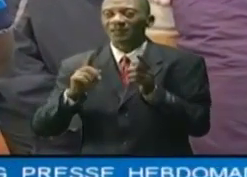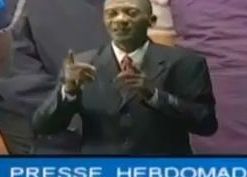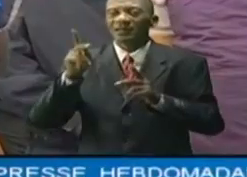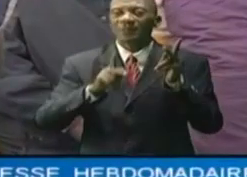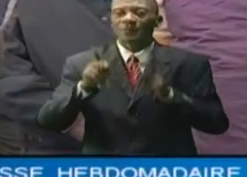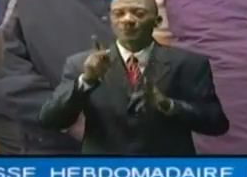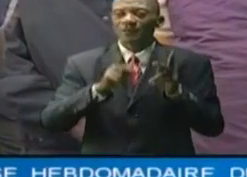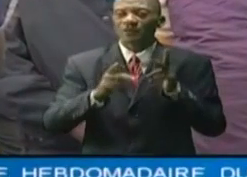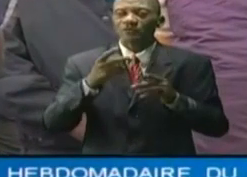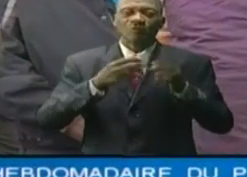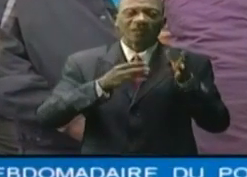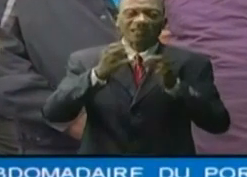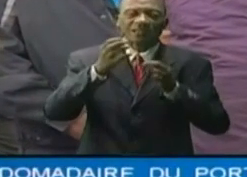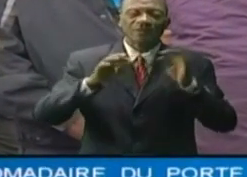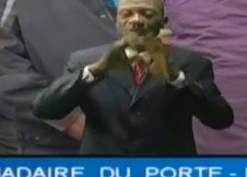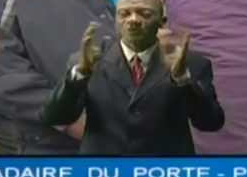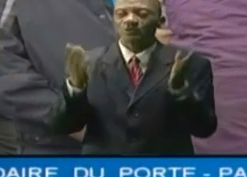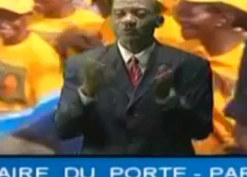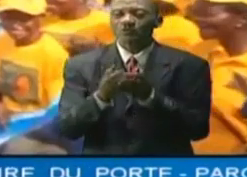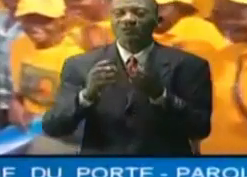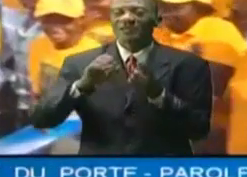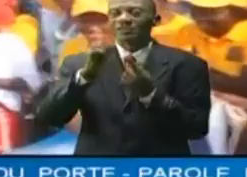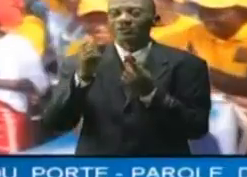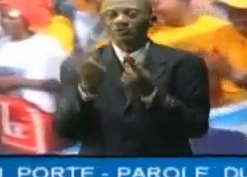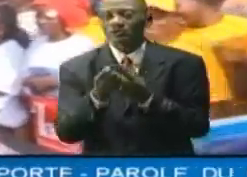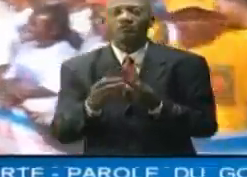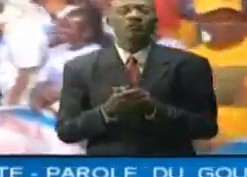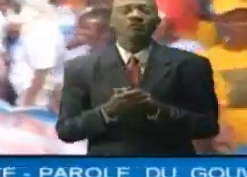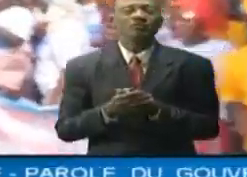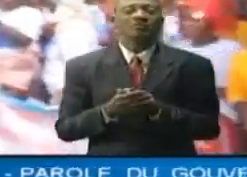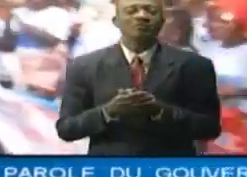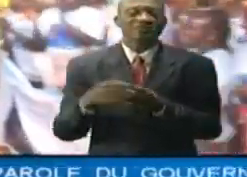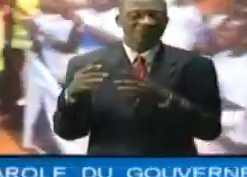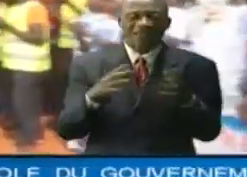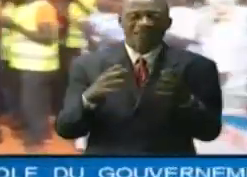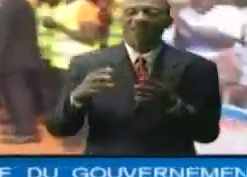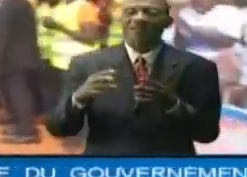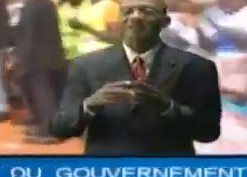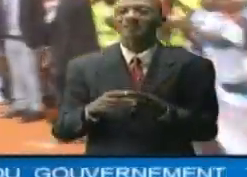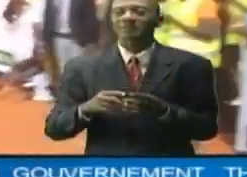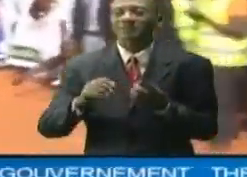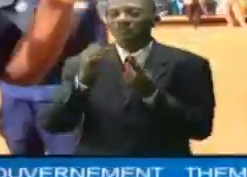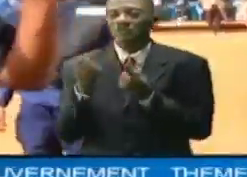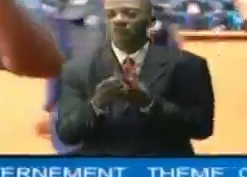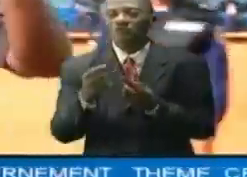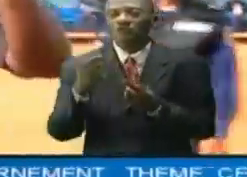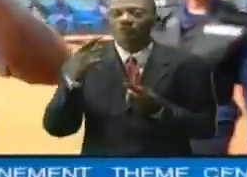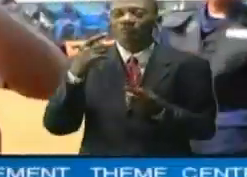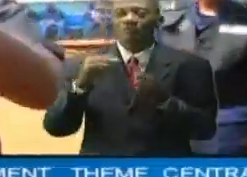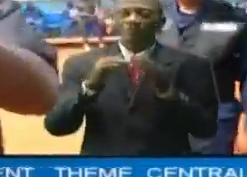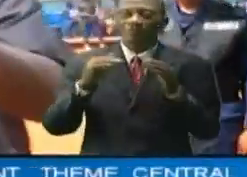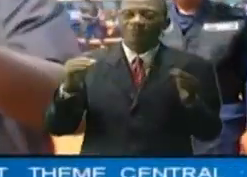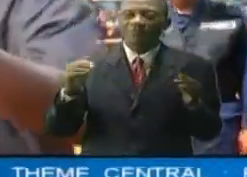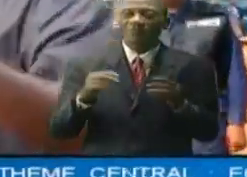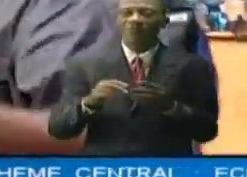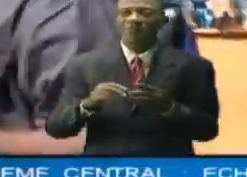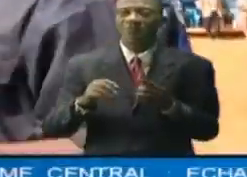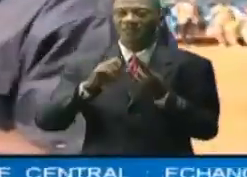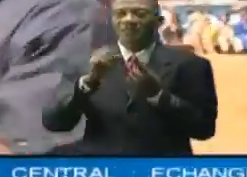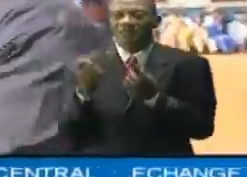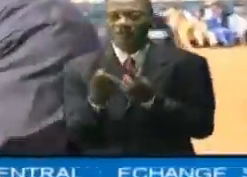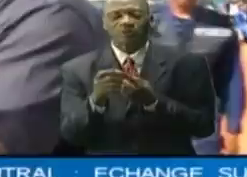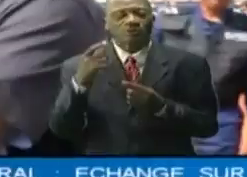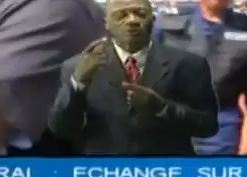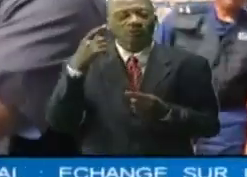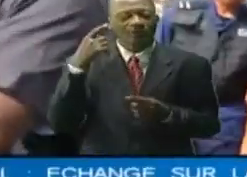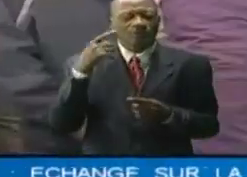est catastrophique. Alors nous avons promis de rentrer à Bouta et de mettre au travail pour que la route soit